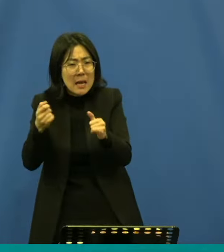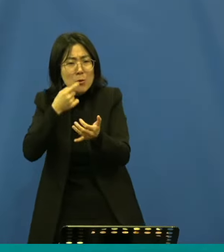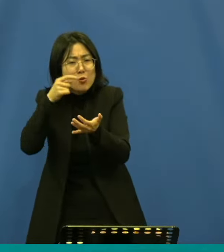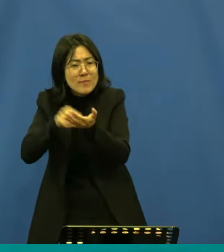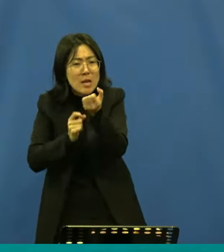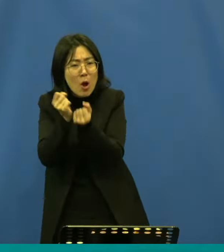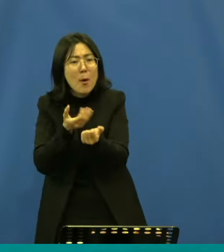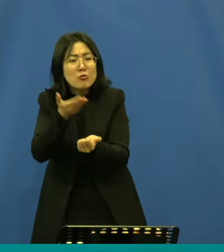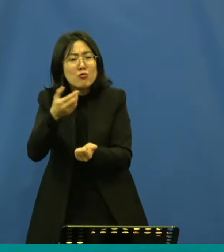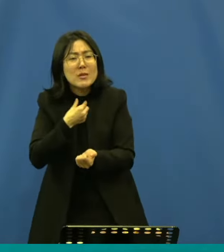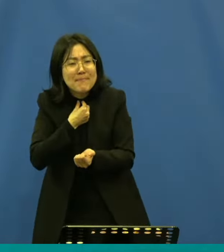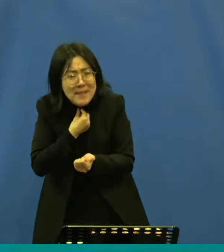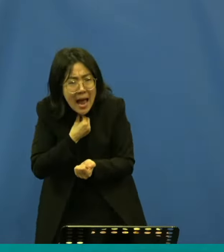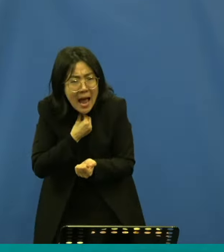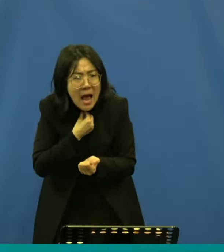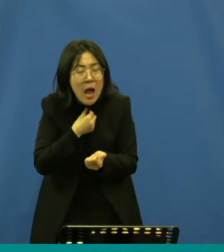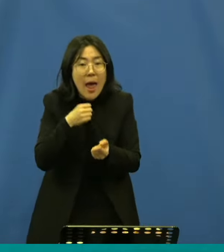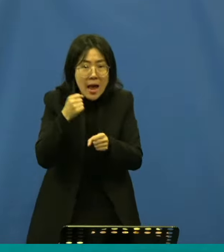열등감을 다루어요.